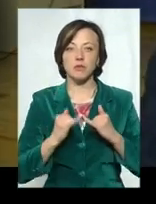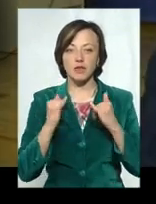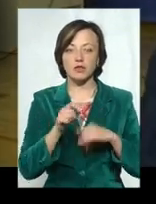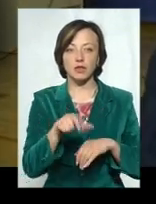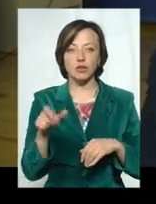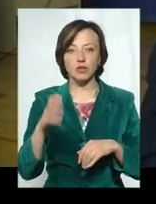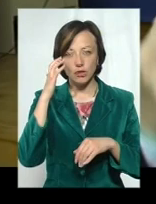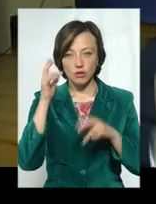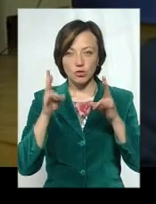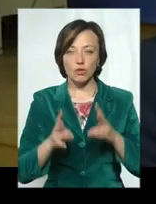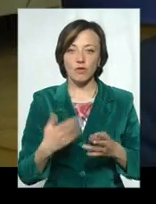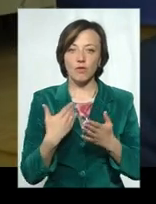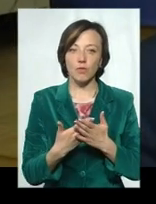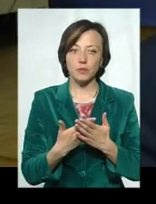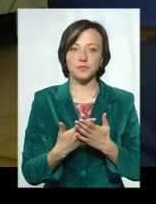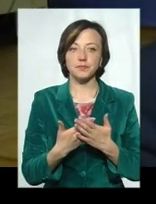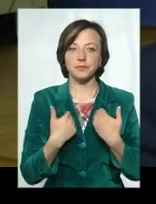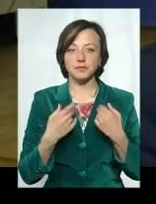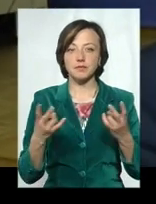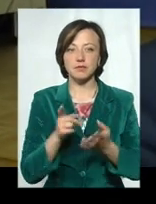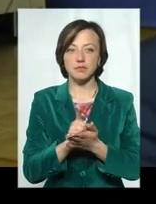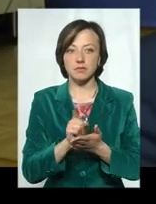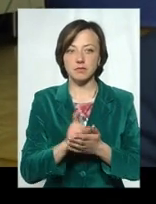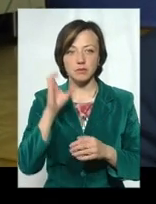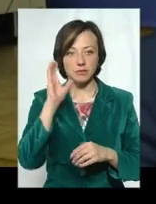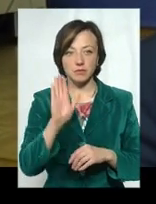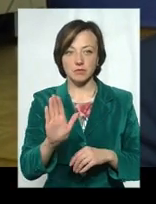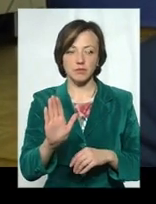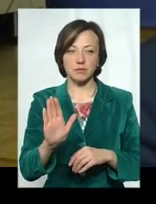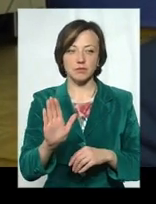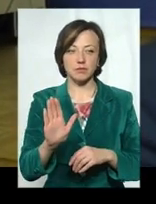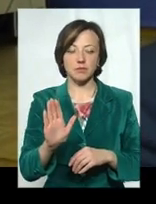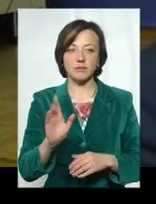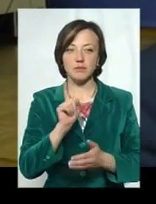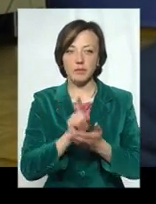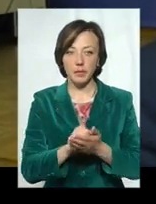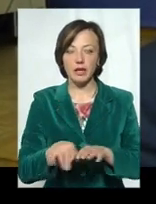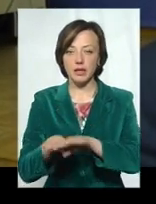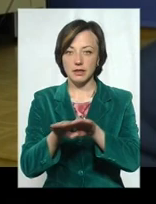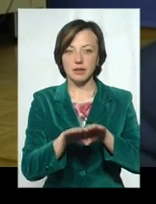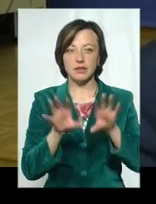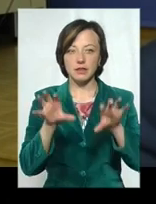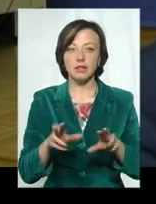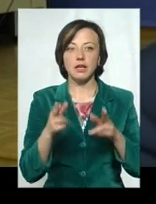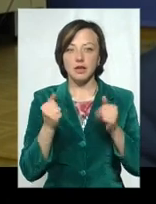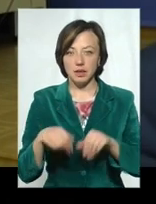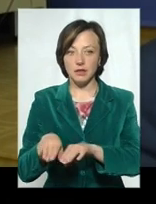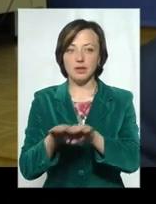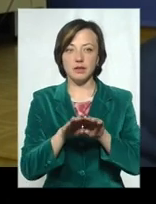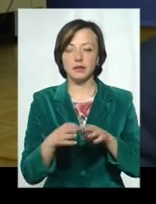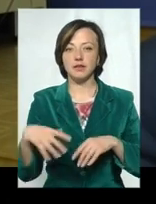чорнобильці, от там нам треба пенсію. Я кажу, слушайте, ну от ми ж повинні мати єдиний закон. Да. Для всіх один?